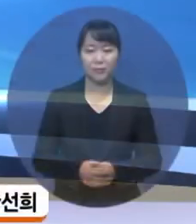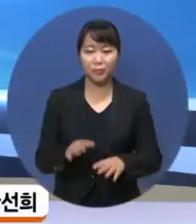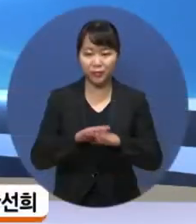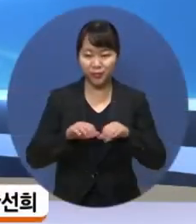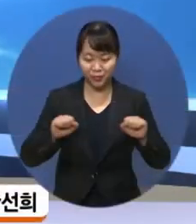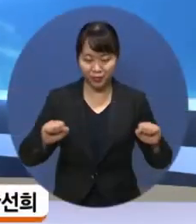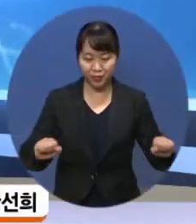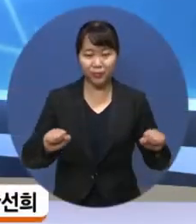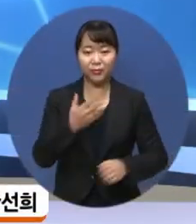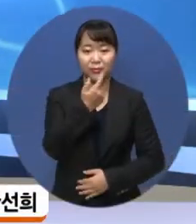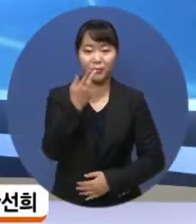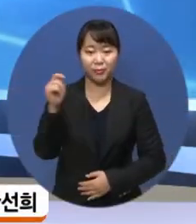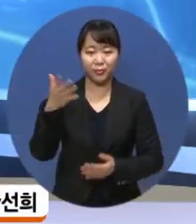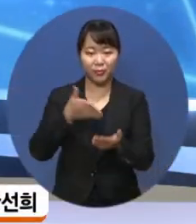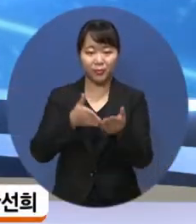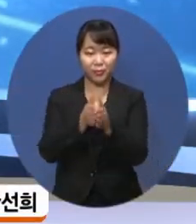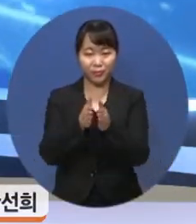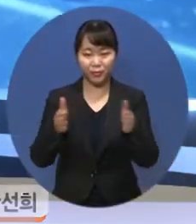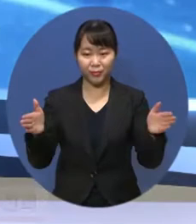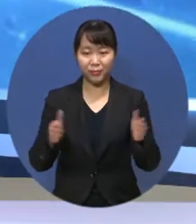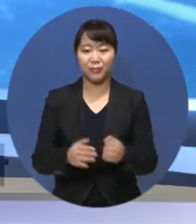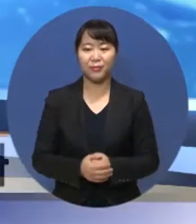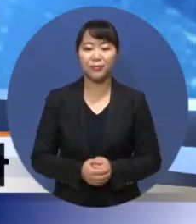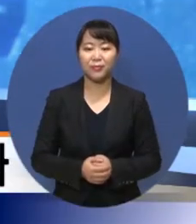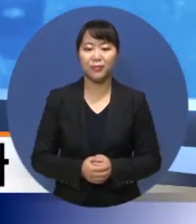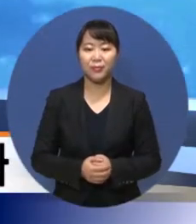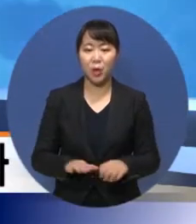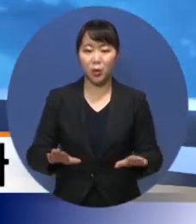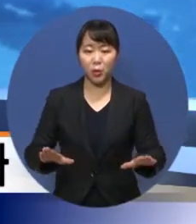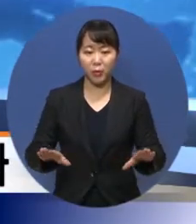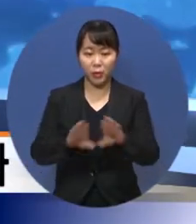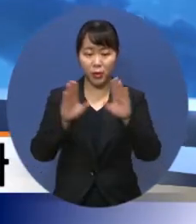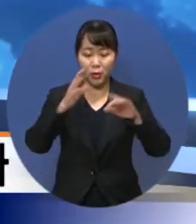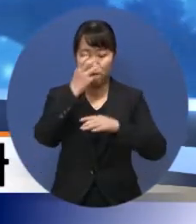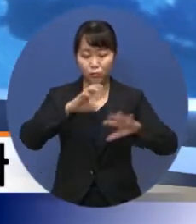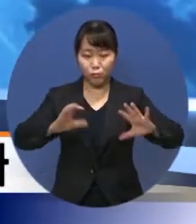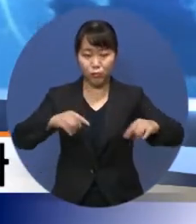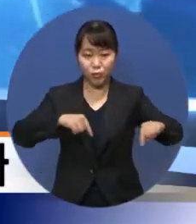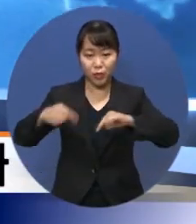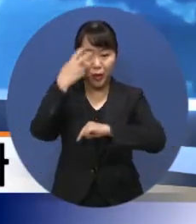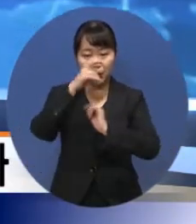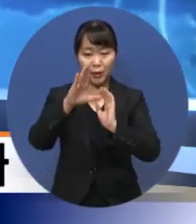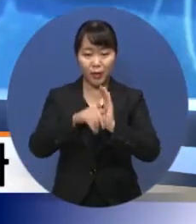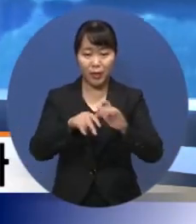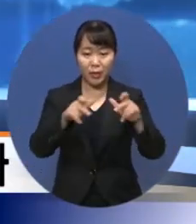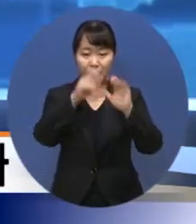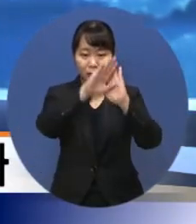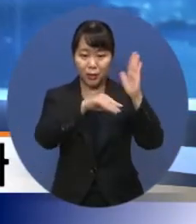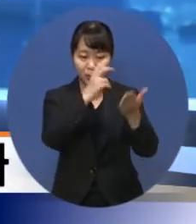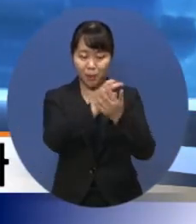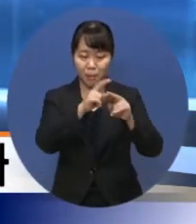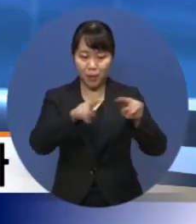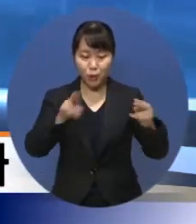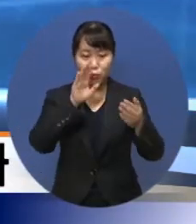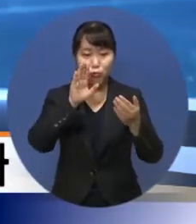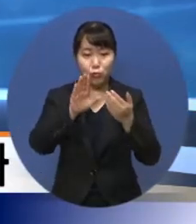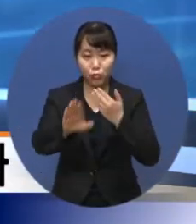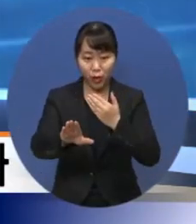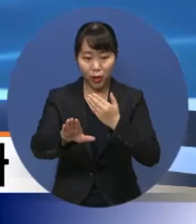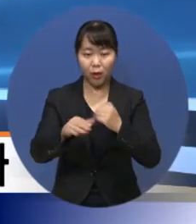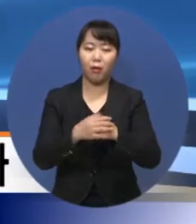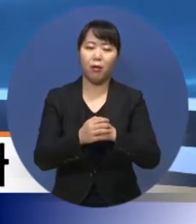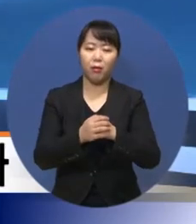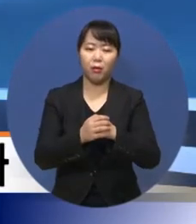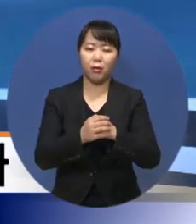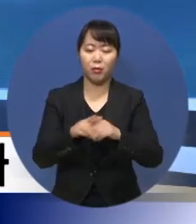시청자 여러분, 안녕하십니까? 복지TV 뉴스입니다. 이번에 열린 국정감사에서 장애 등급제가 폐지된 이후